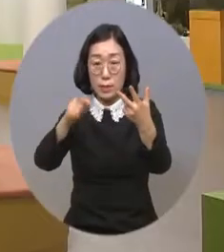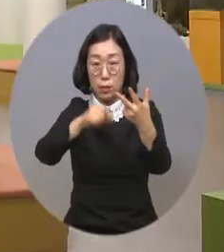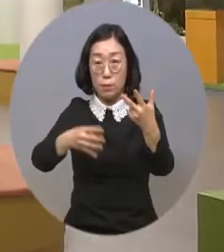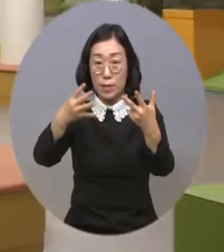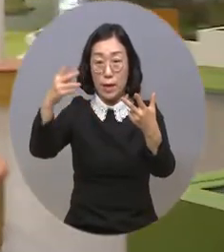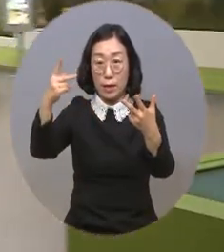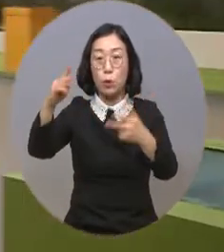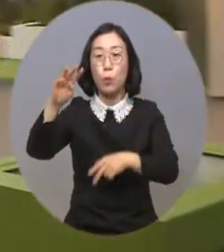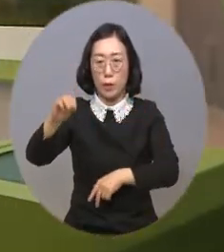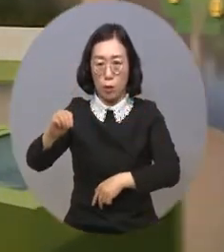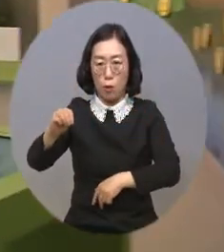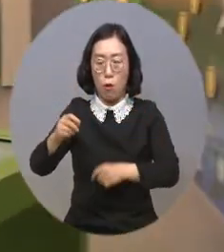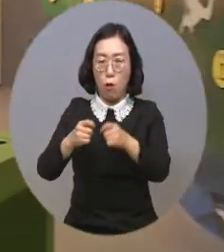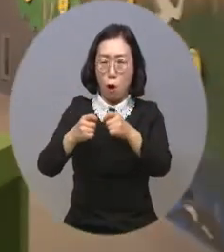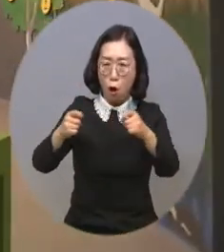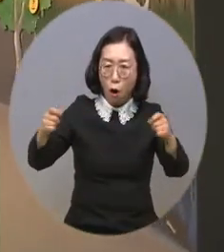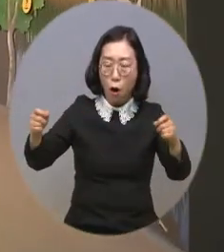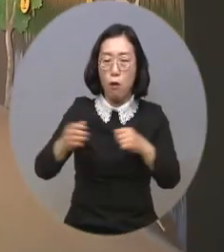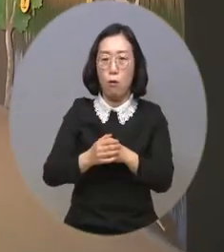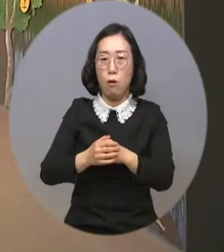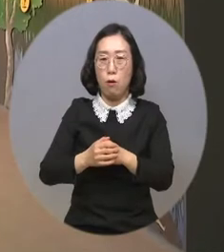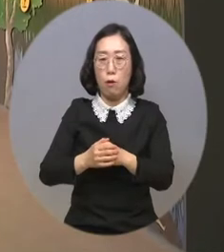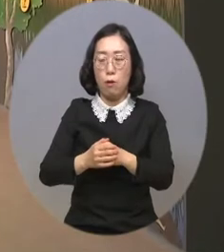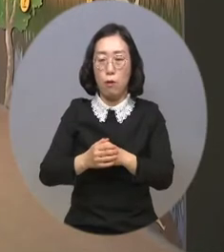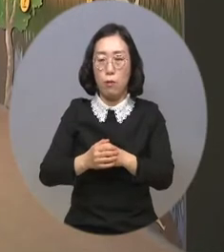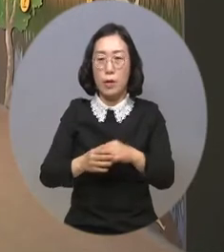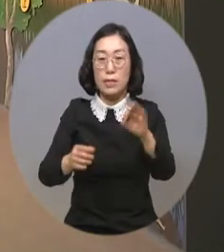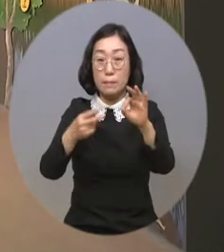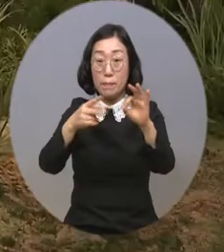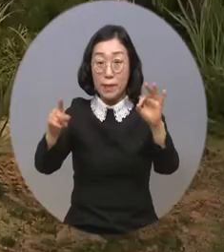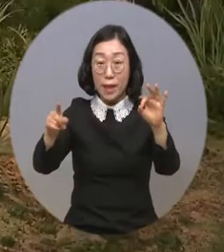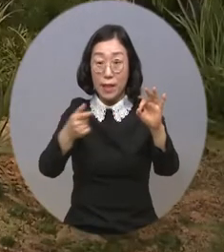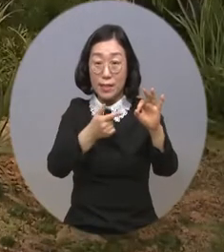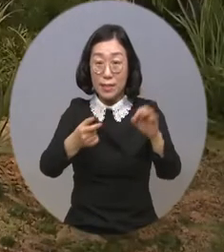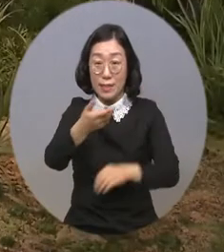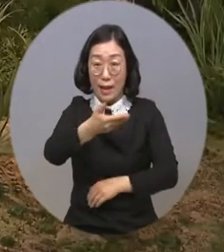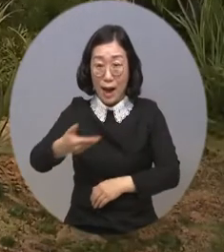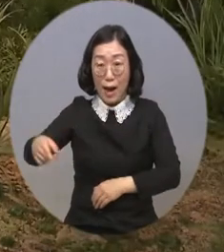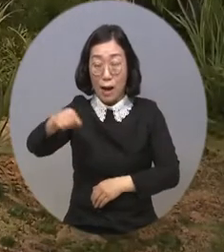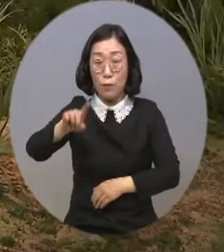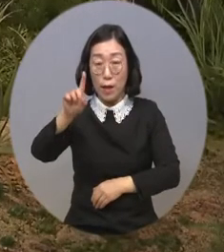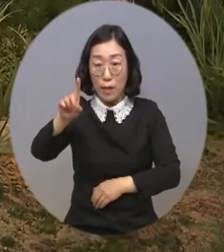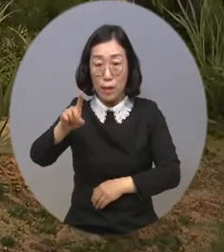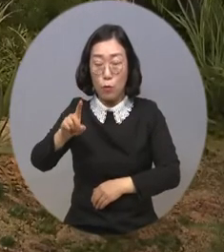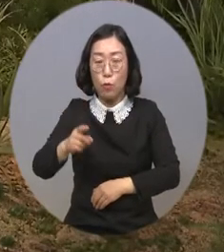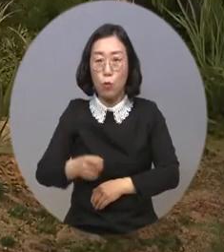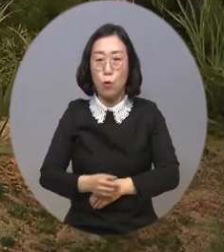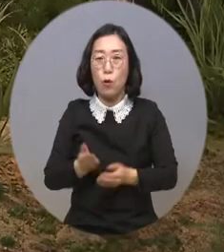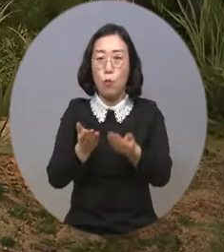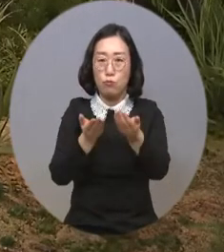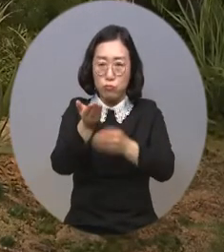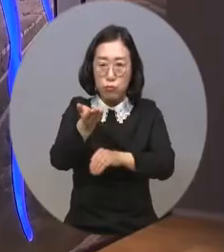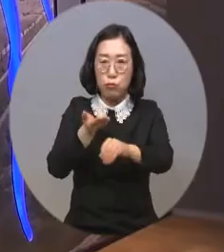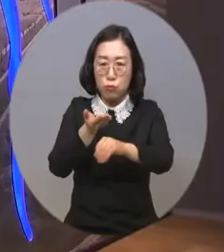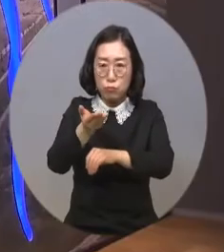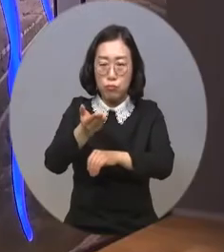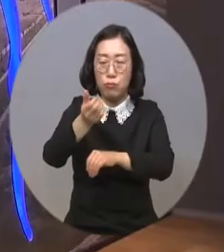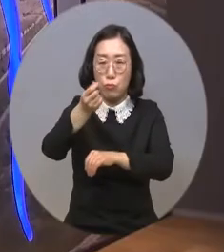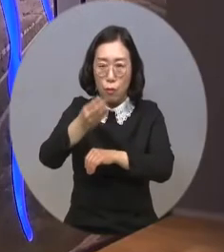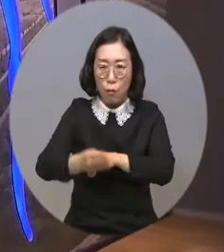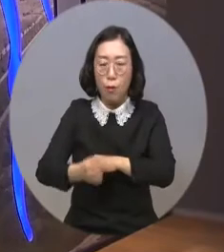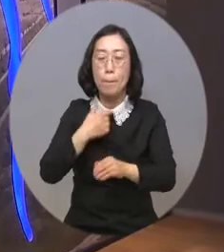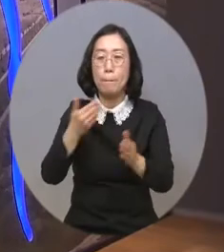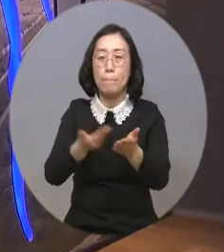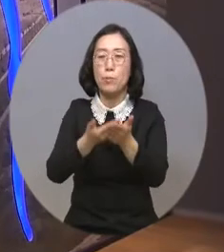달합니다 우리나라 10대 하천 중 하나로 선사시대로부터 해양 교류의 허브 로써 막중한 역할을 했습니다